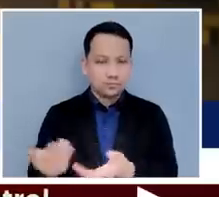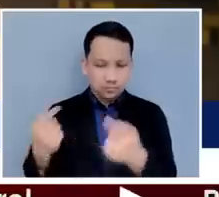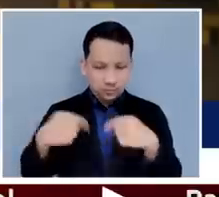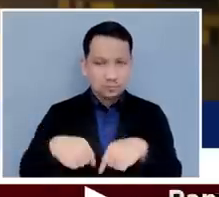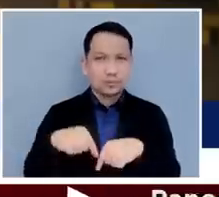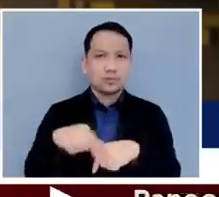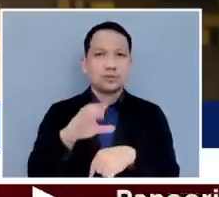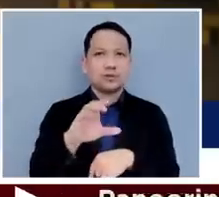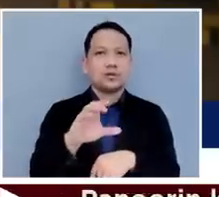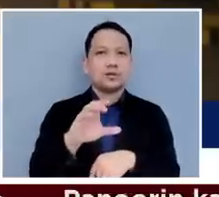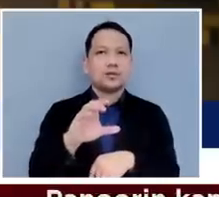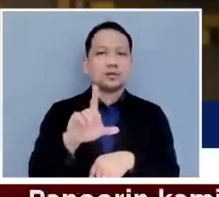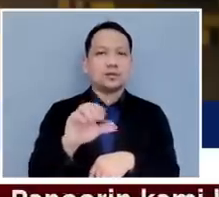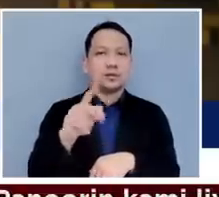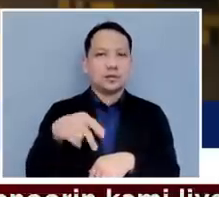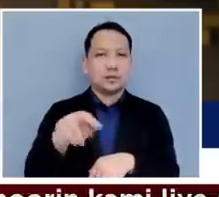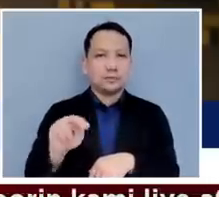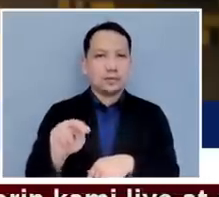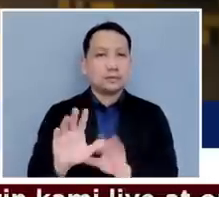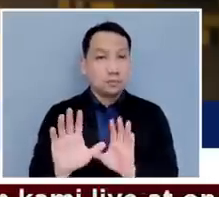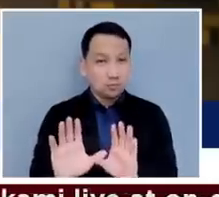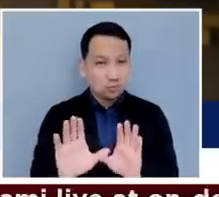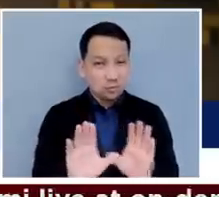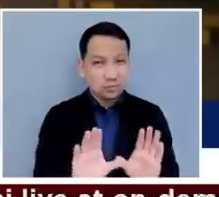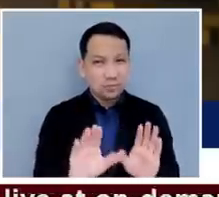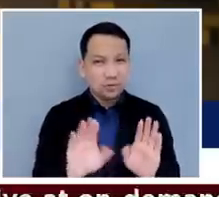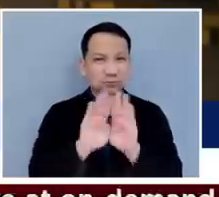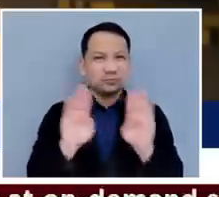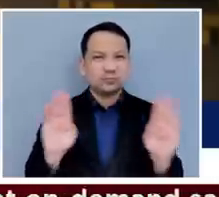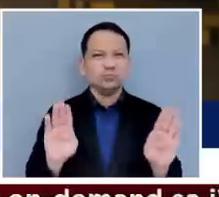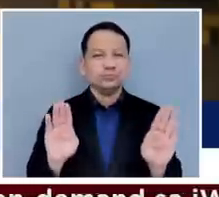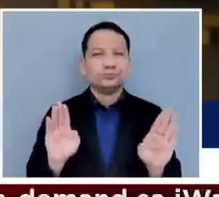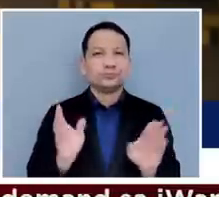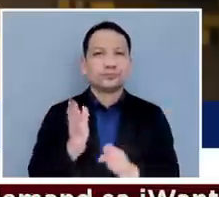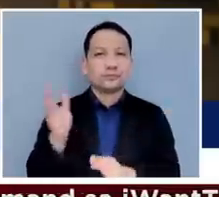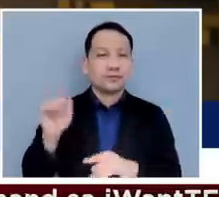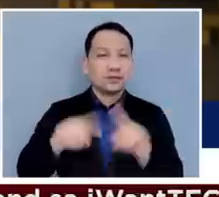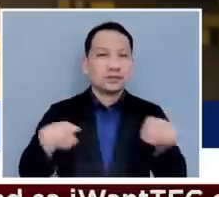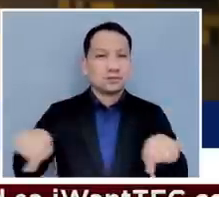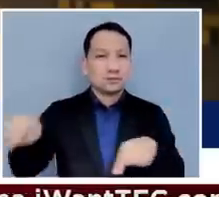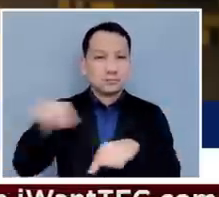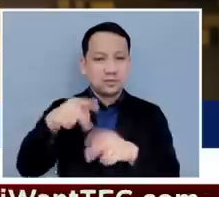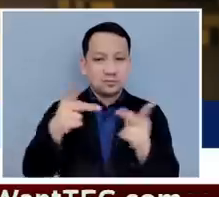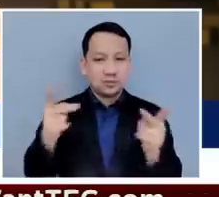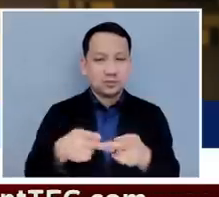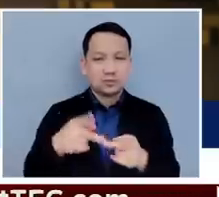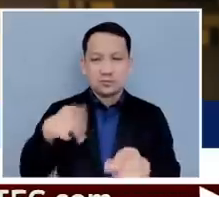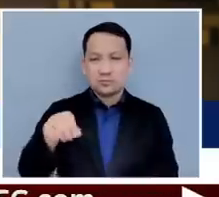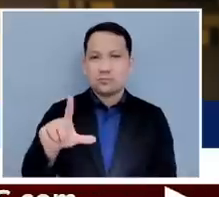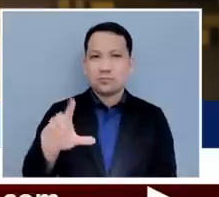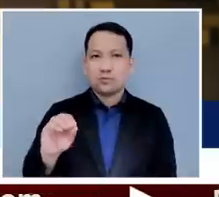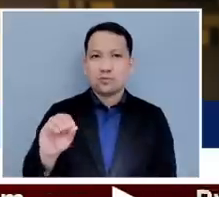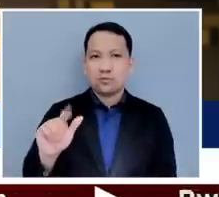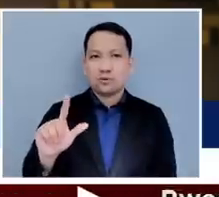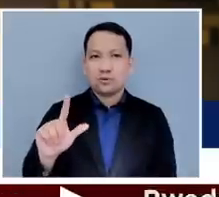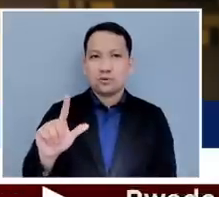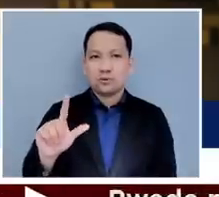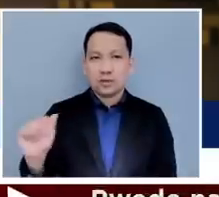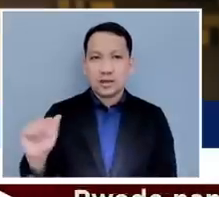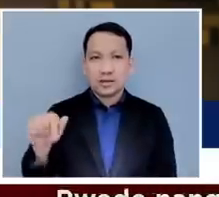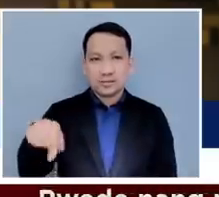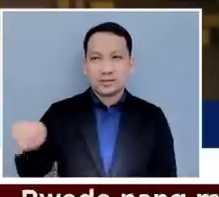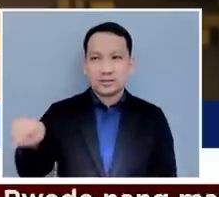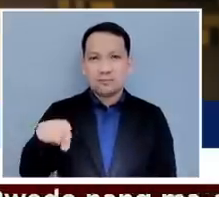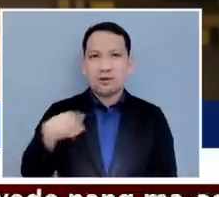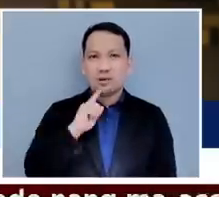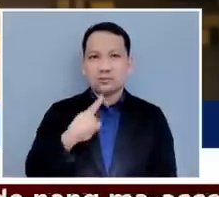Pero ang tabay lamang daw, kabayan, dahil magbubukas din sa iba pang mga lugar gaya ng Pola na isa sa pinakamatinding naapektuhan,